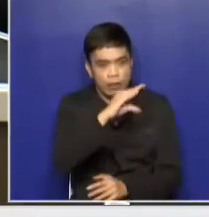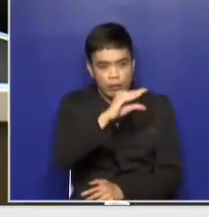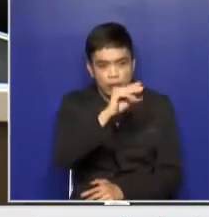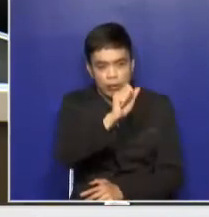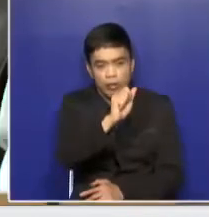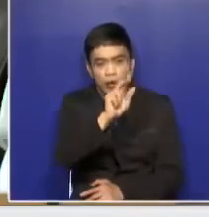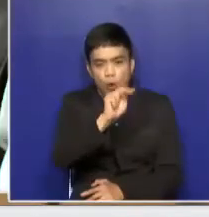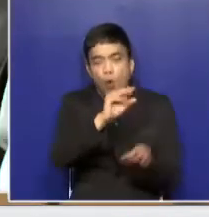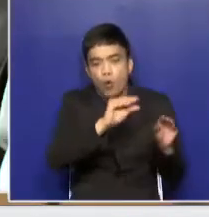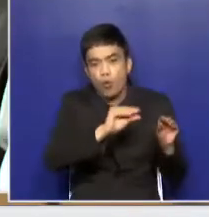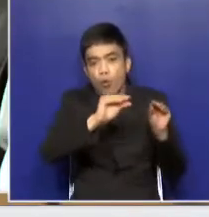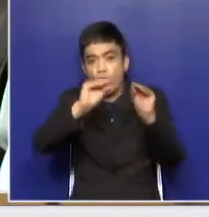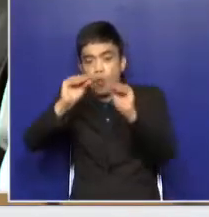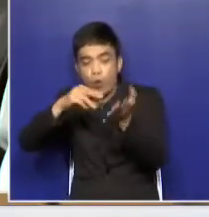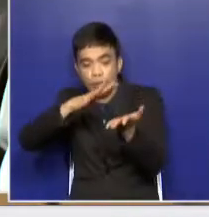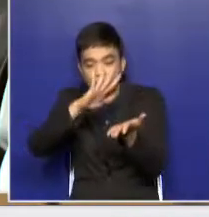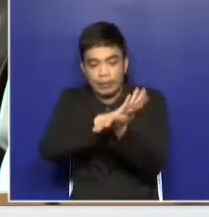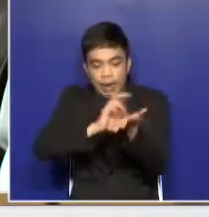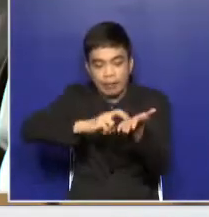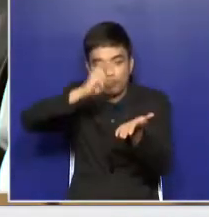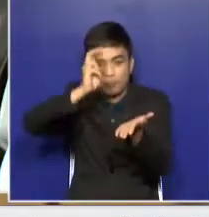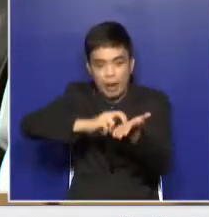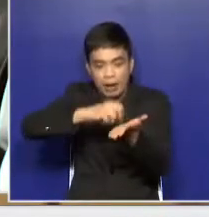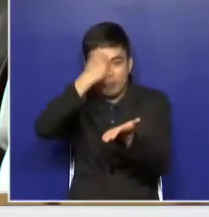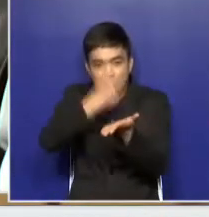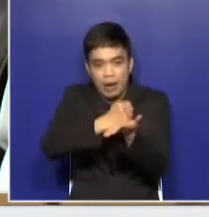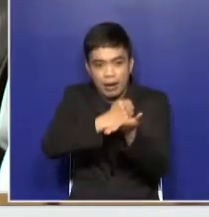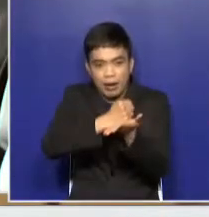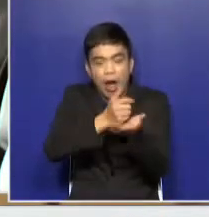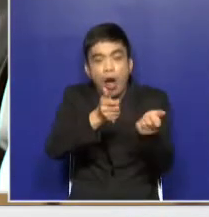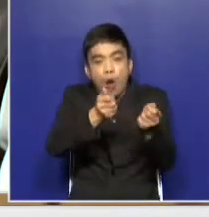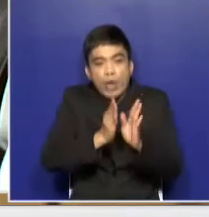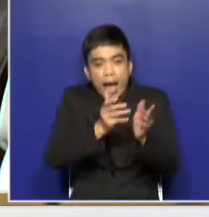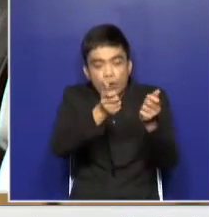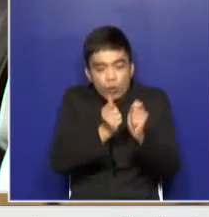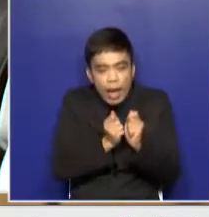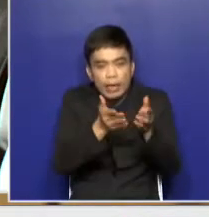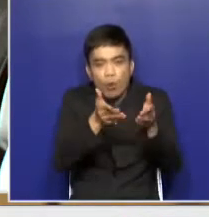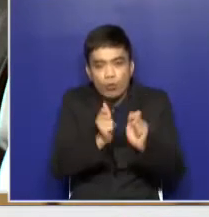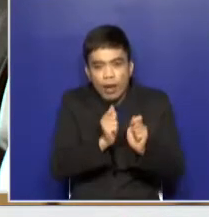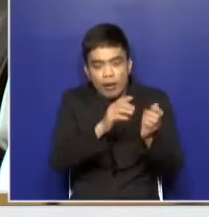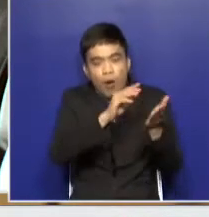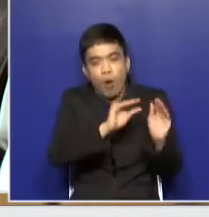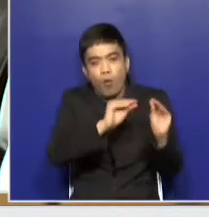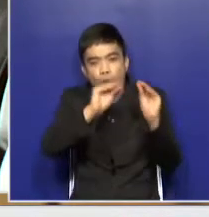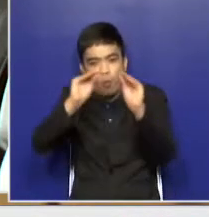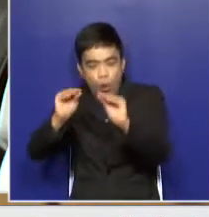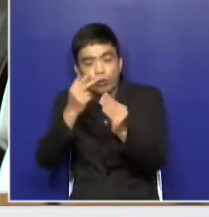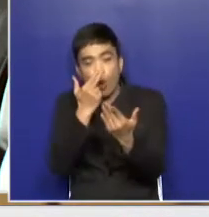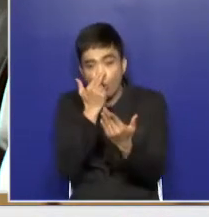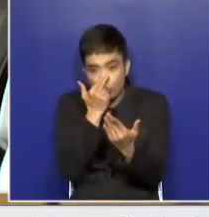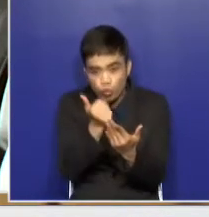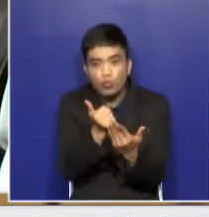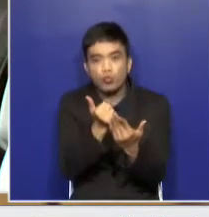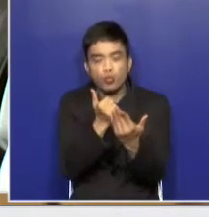ประมาณ 4-5 อย่างนะครับแล้วก็บวกกับต้องอธิบายเหตุผลความจำเป็นความเหมาะสมในการโอนใบอนุญ